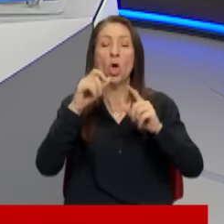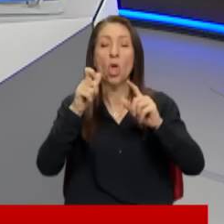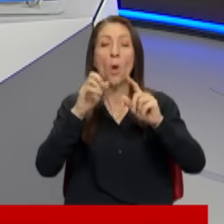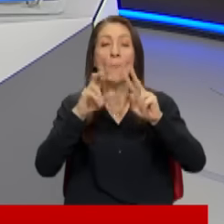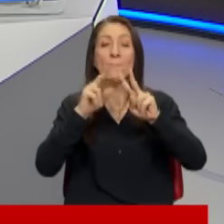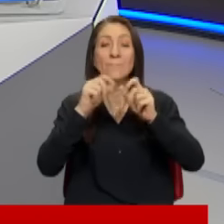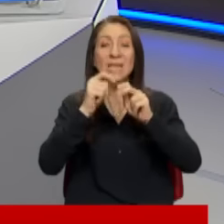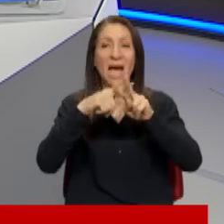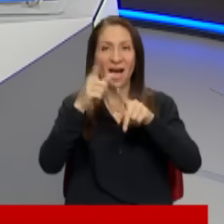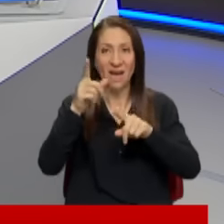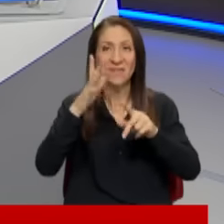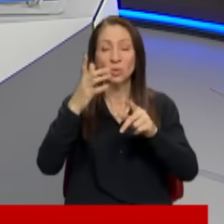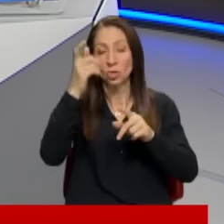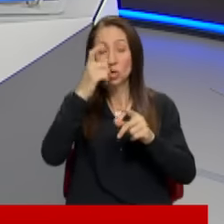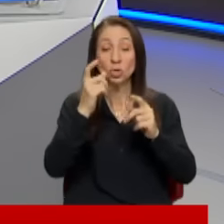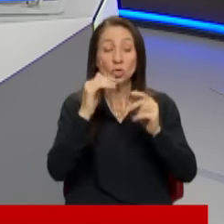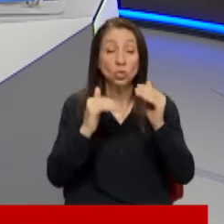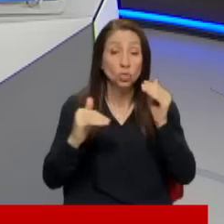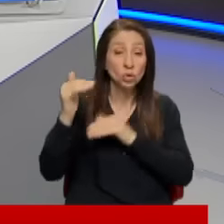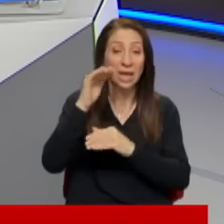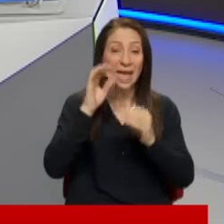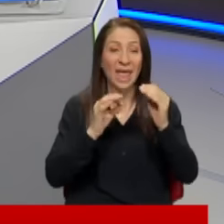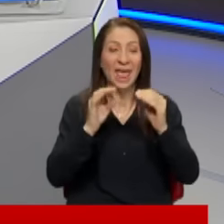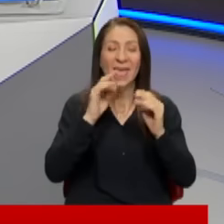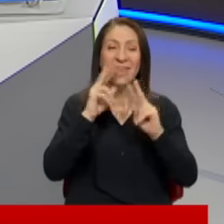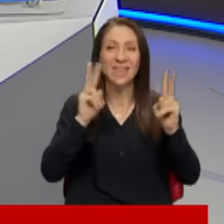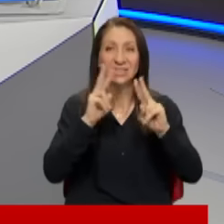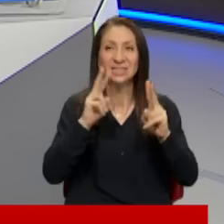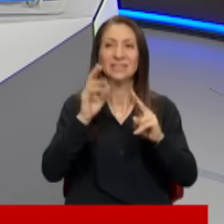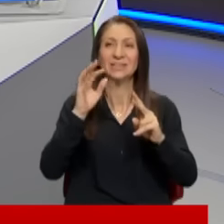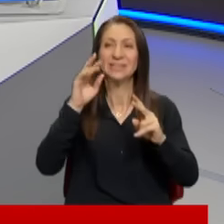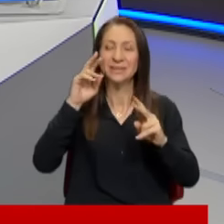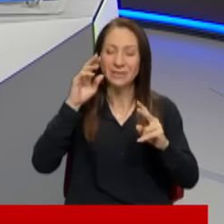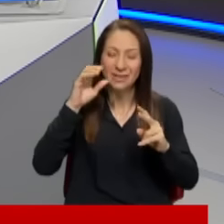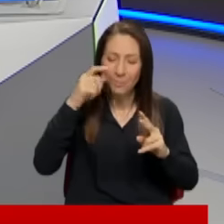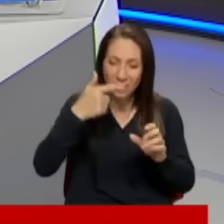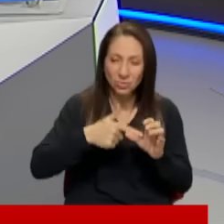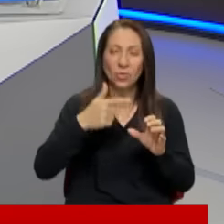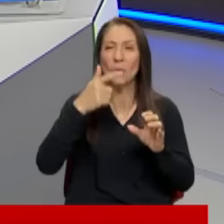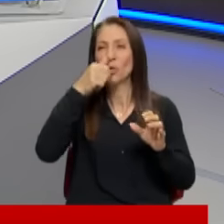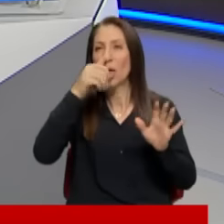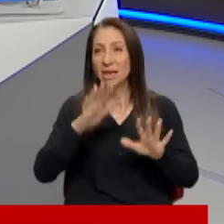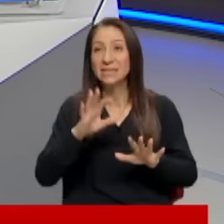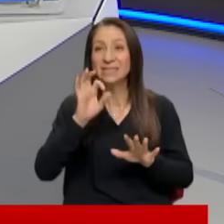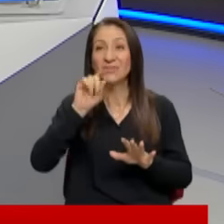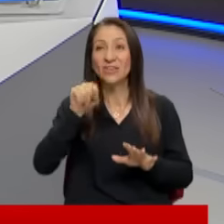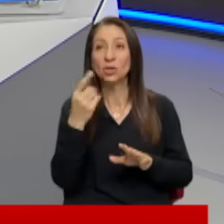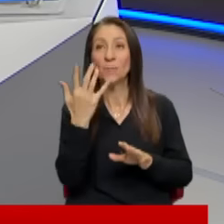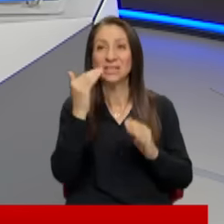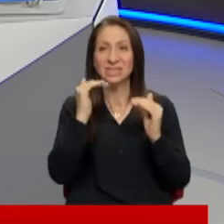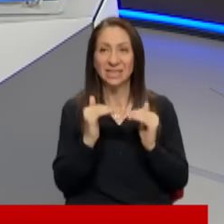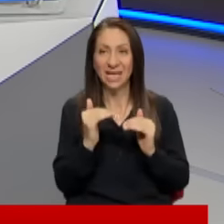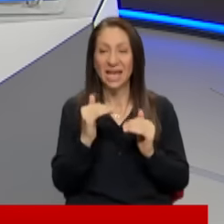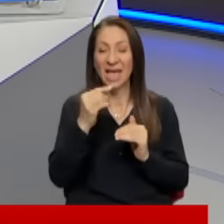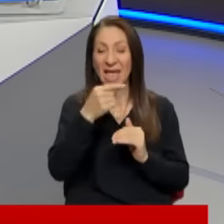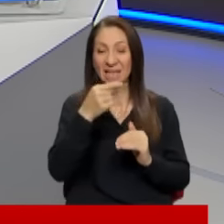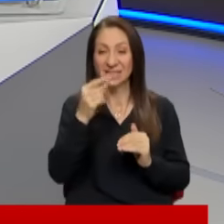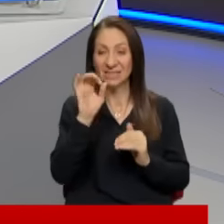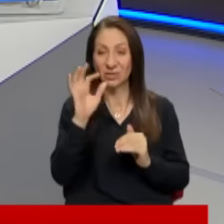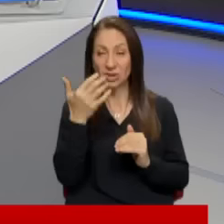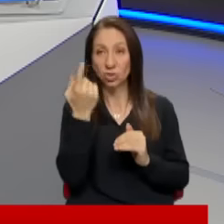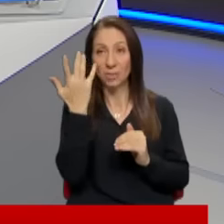Türkiye'deki yüksek enerji enflasyonuna rağmen OECD ortalaması enerji fiyatlarında 0,5 geriledi. Yani eksi